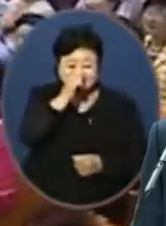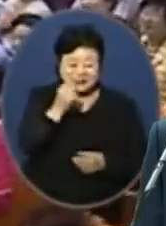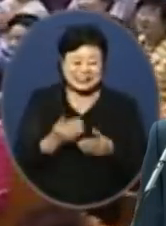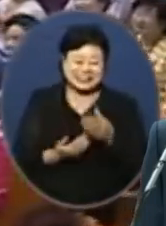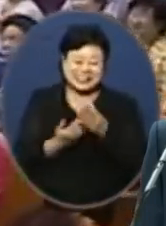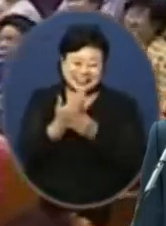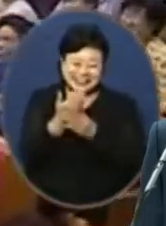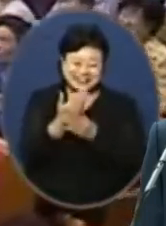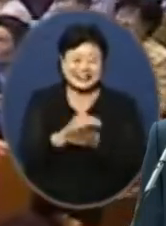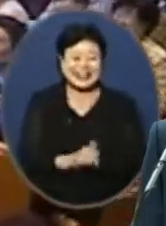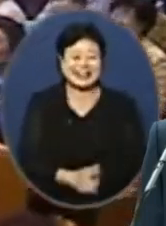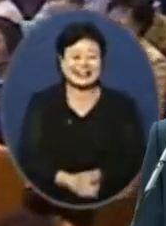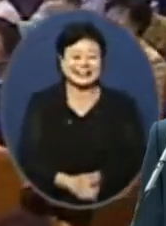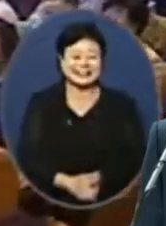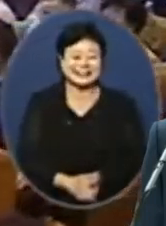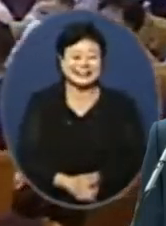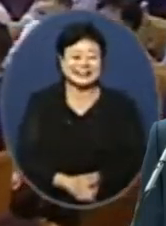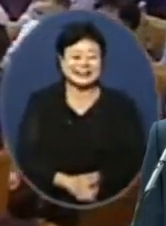일이 일어납니다.